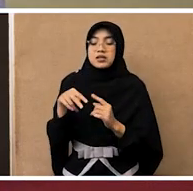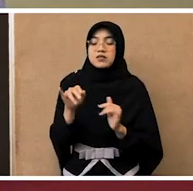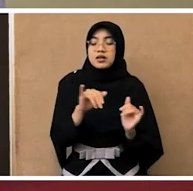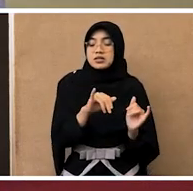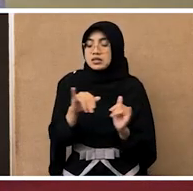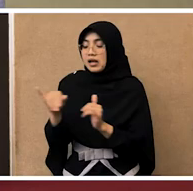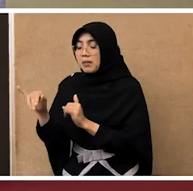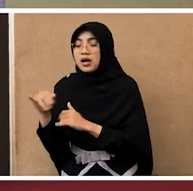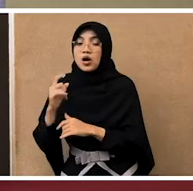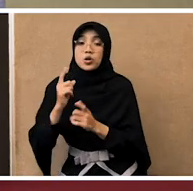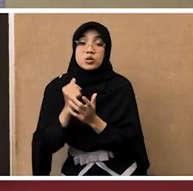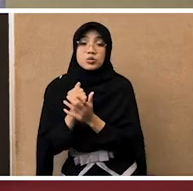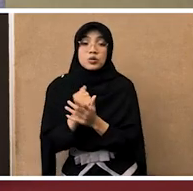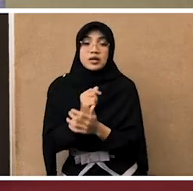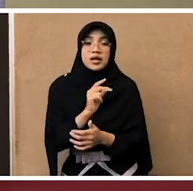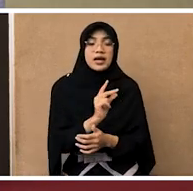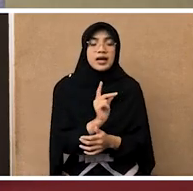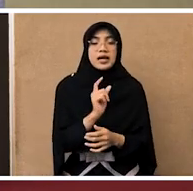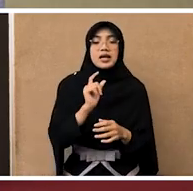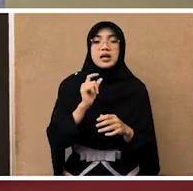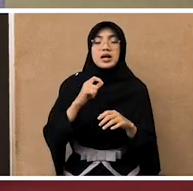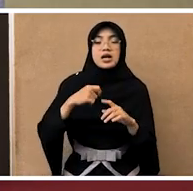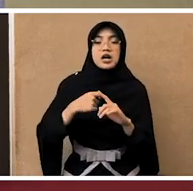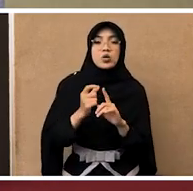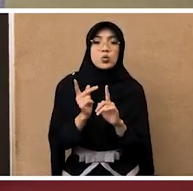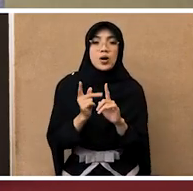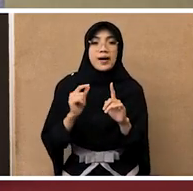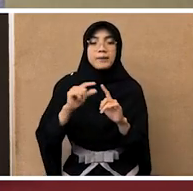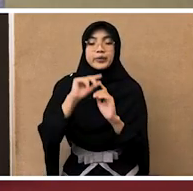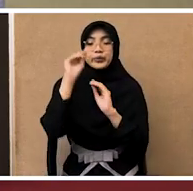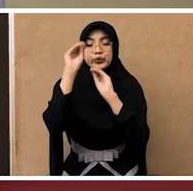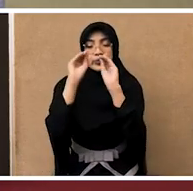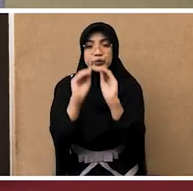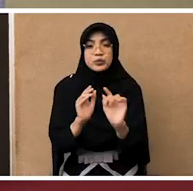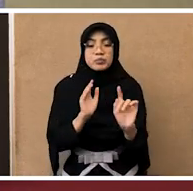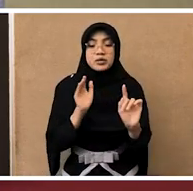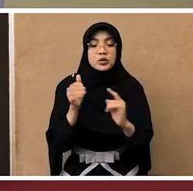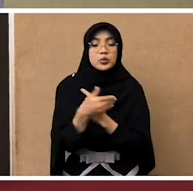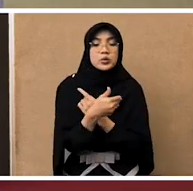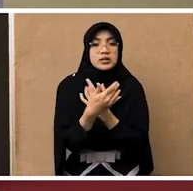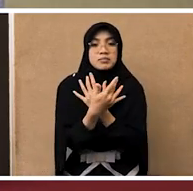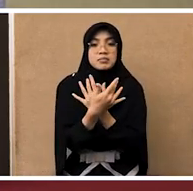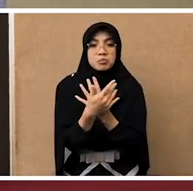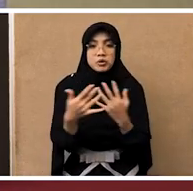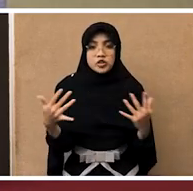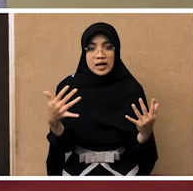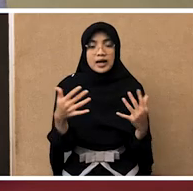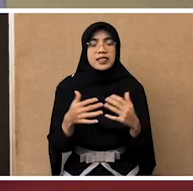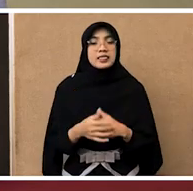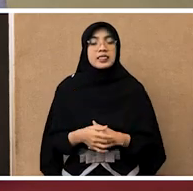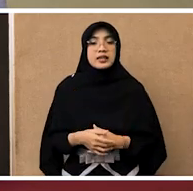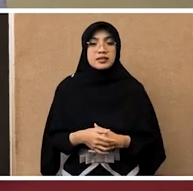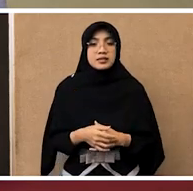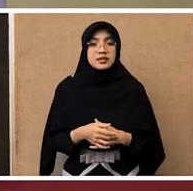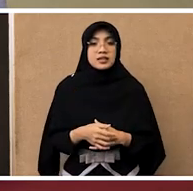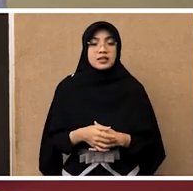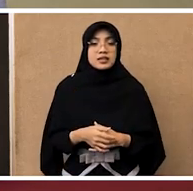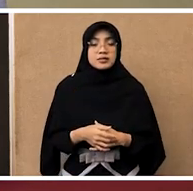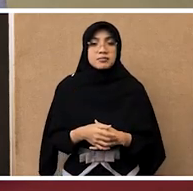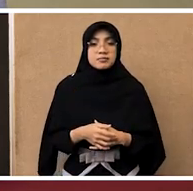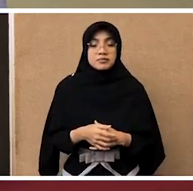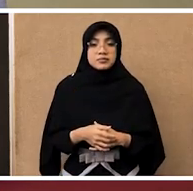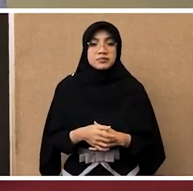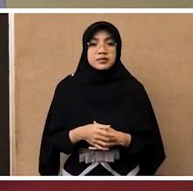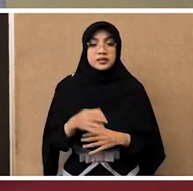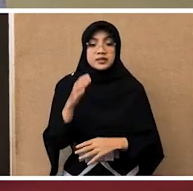sama bahwa KUHP itu disusun untuk melindungi masyarakat dan perlindungan